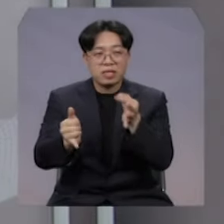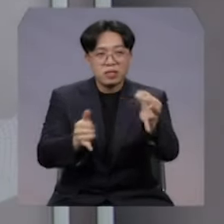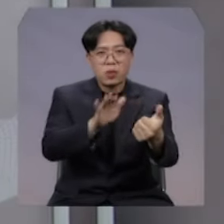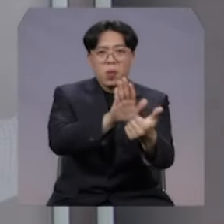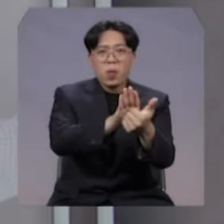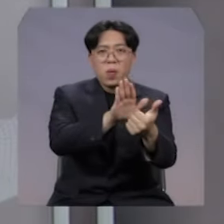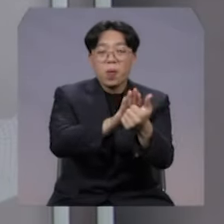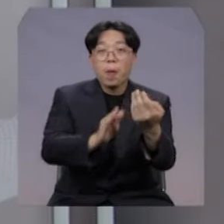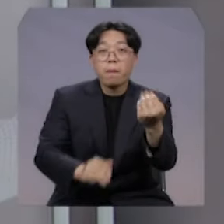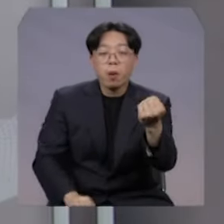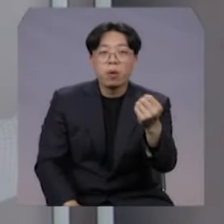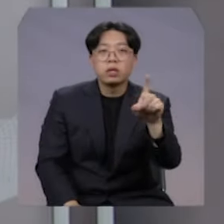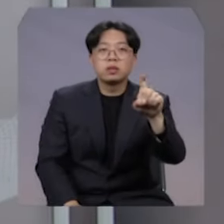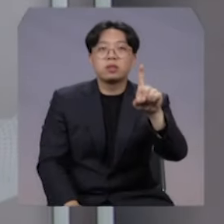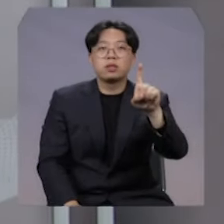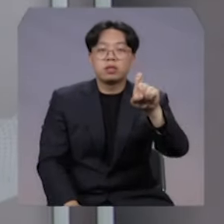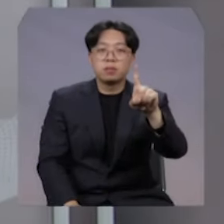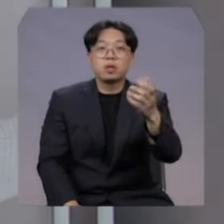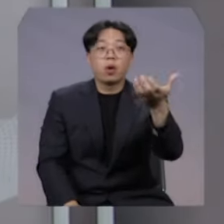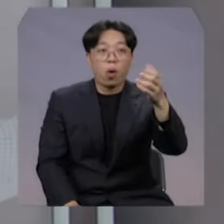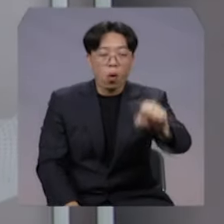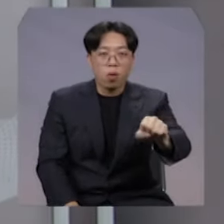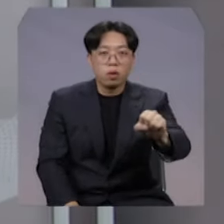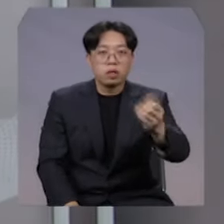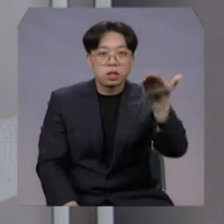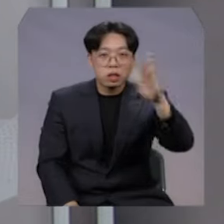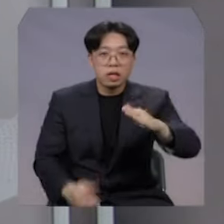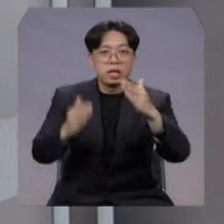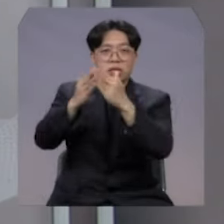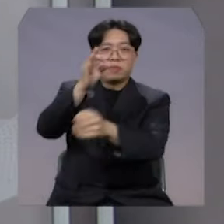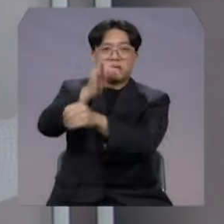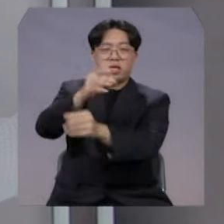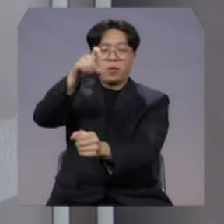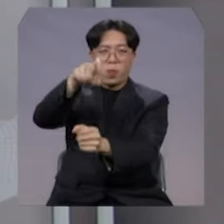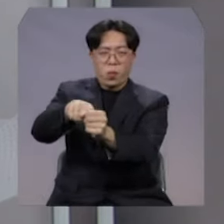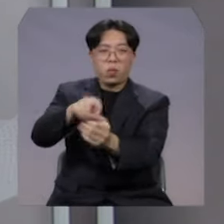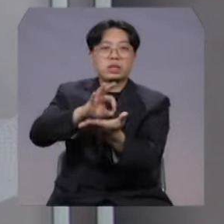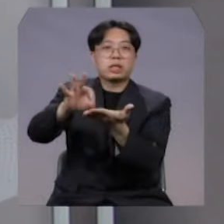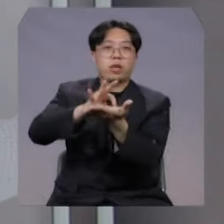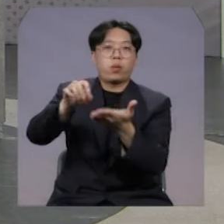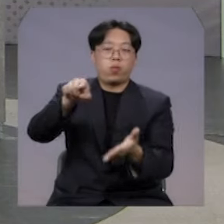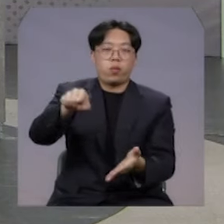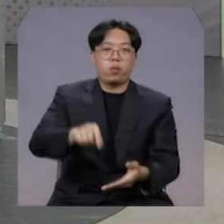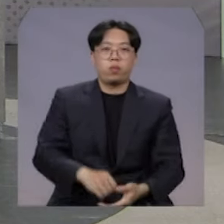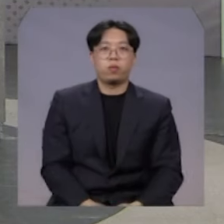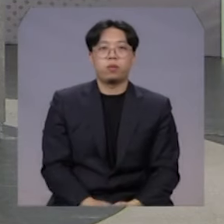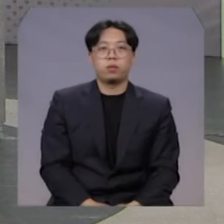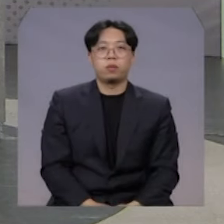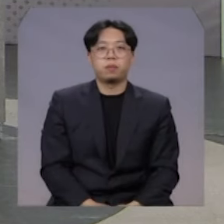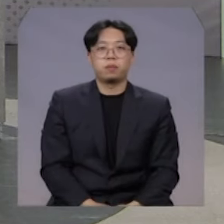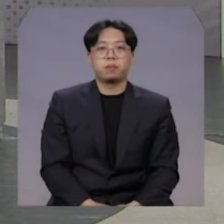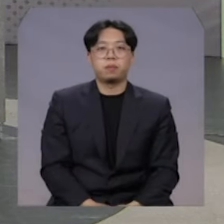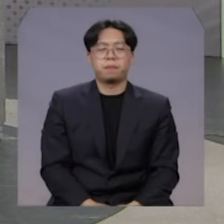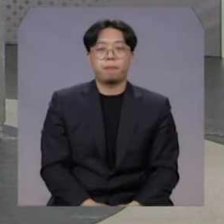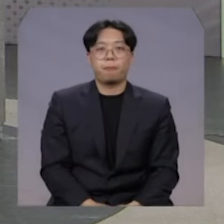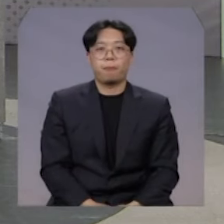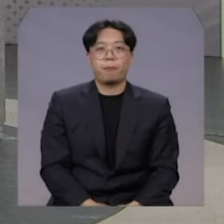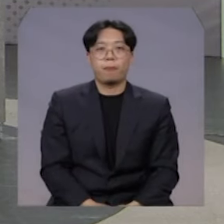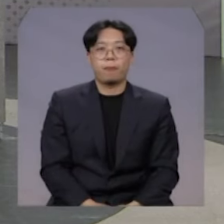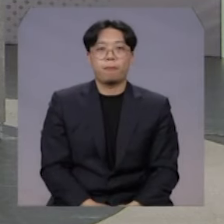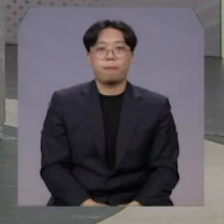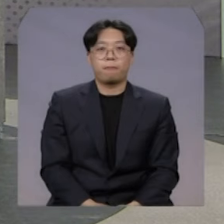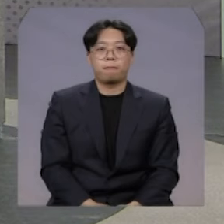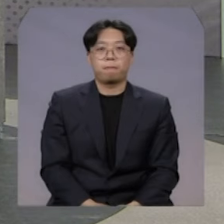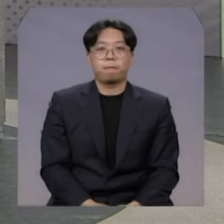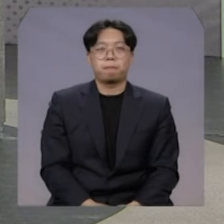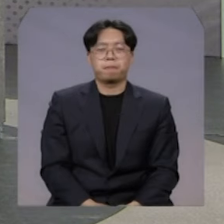양 후보의 아파트에 쓰인 사건입니다. 네, 그거는 굉장히 네. 유감스러운 일인 것 같아요. 예, 자꾸 근데 끊지 마세요. 네네. 네. 무슨 토론을